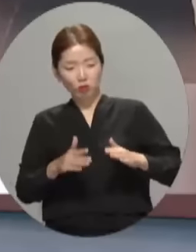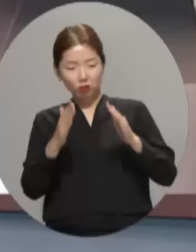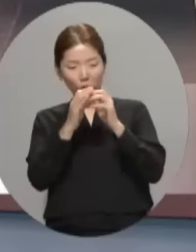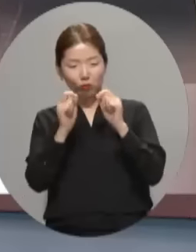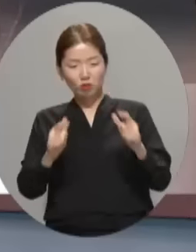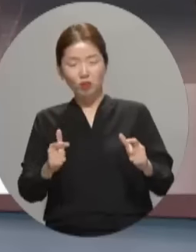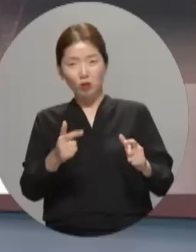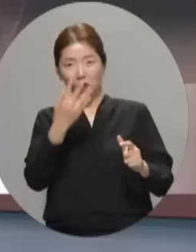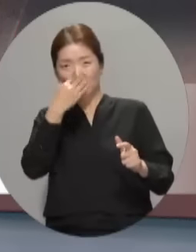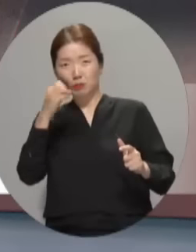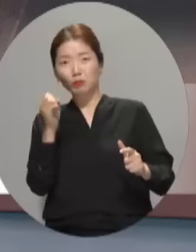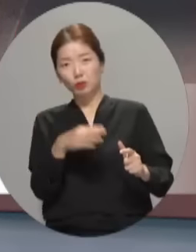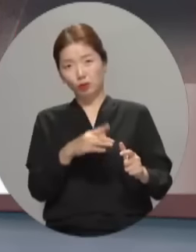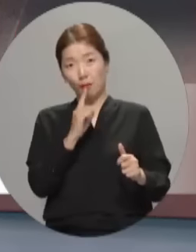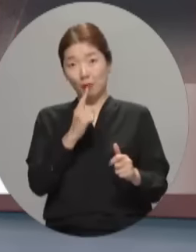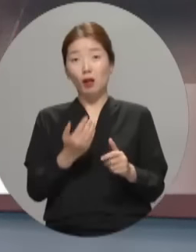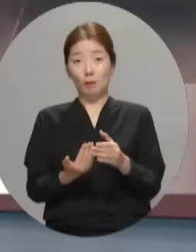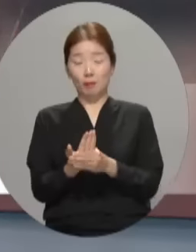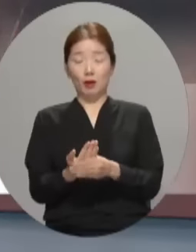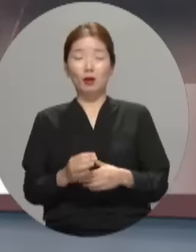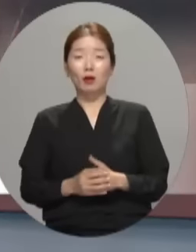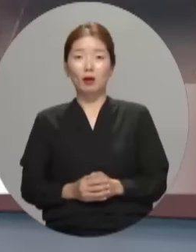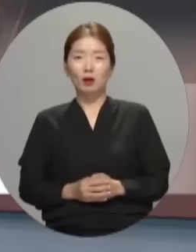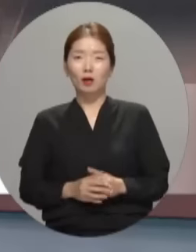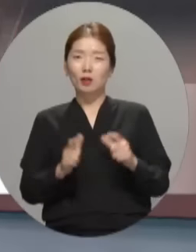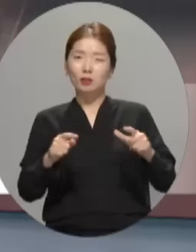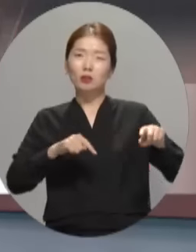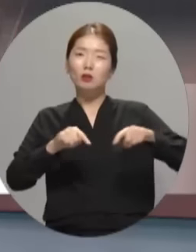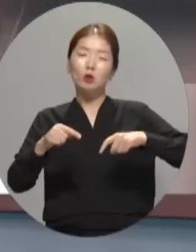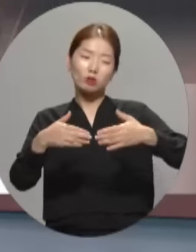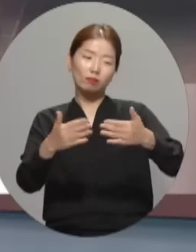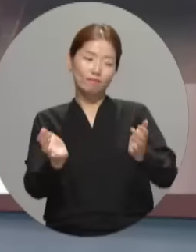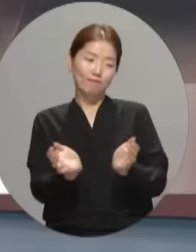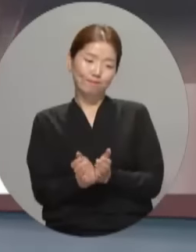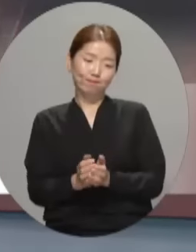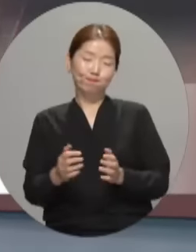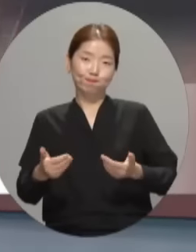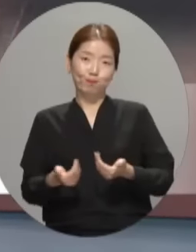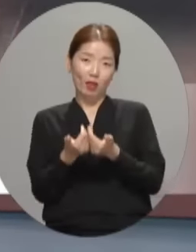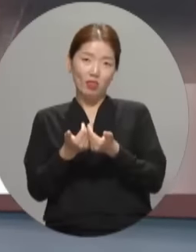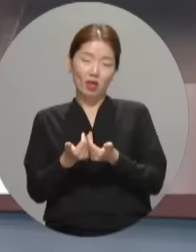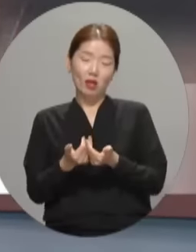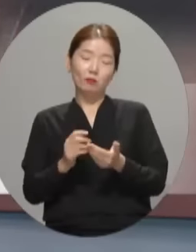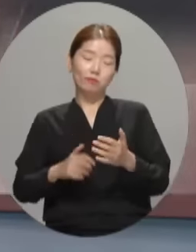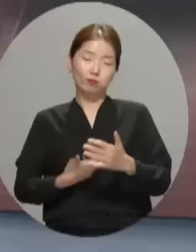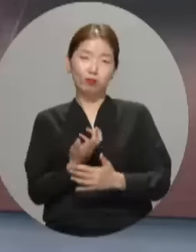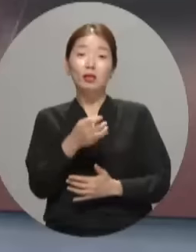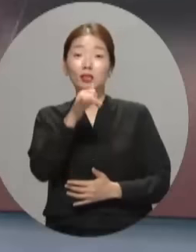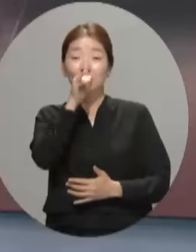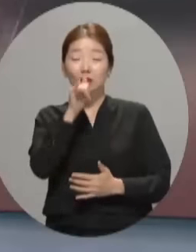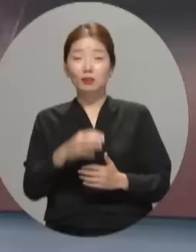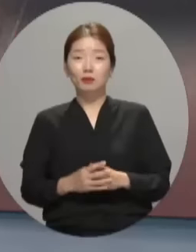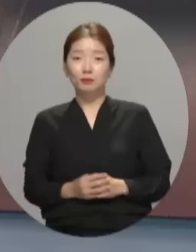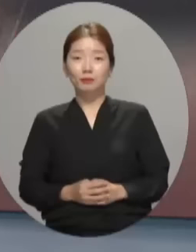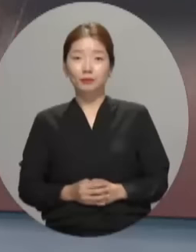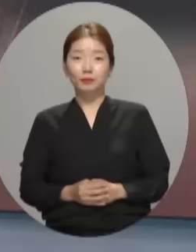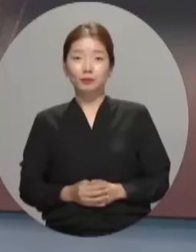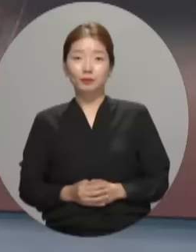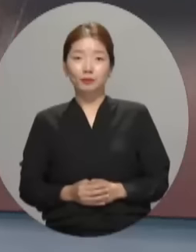전북 지역을 비하했다는 지적입니다. 지역 정치권에선 거센 반발이 터져나왔습니다. 강동엽 기자입니다.